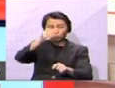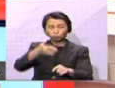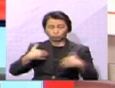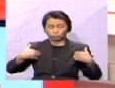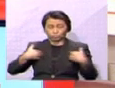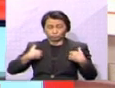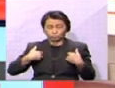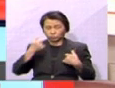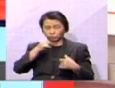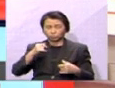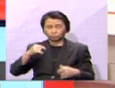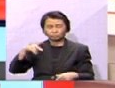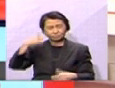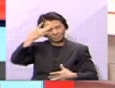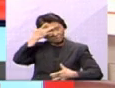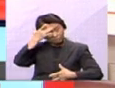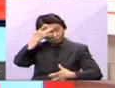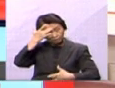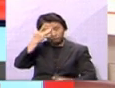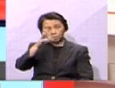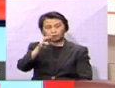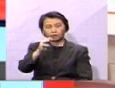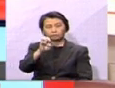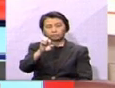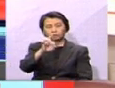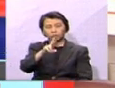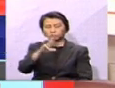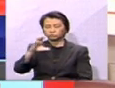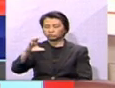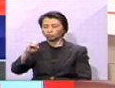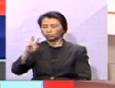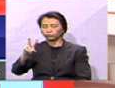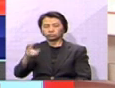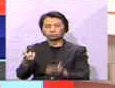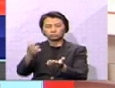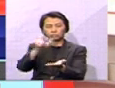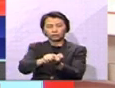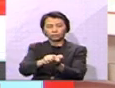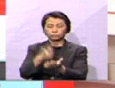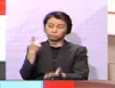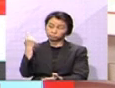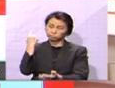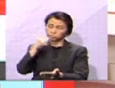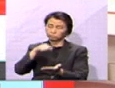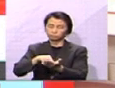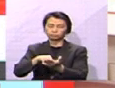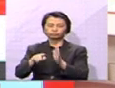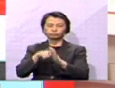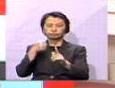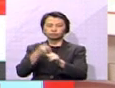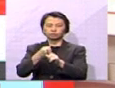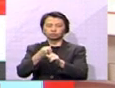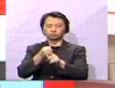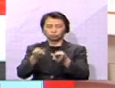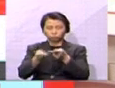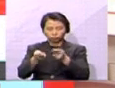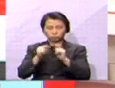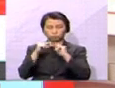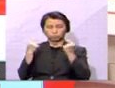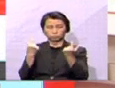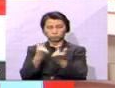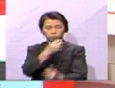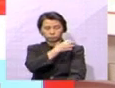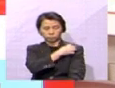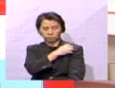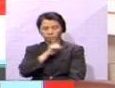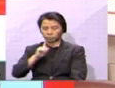sindrom pernafasan Timur Tengah virus Corona mascovi Yang dilaporkan baru-baru ini pengarah urusan kumpulan dan ketua pegawai eksekutif